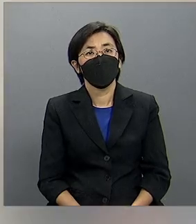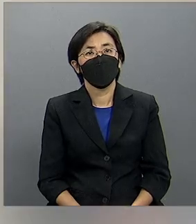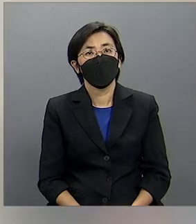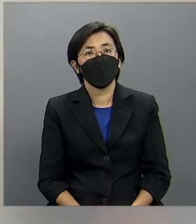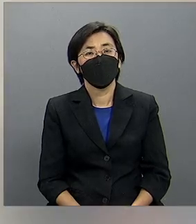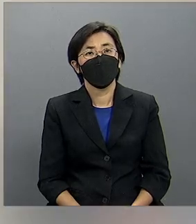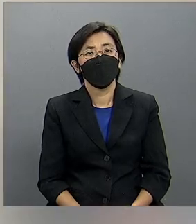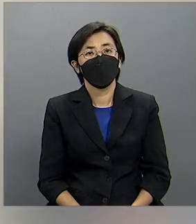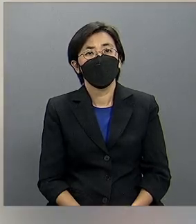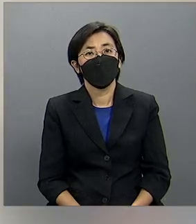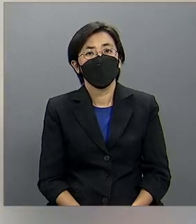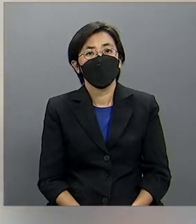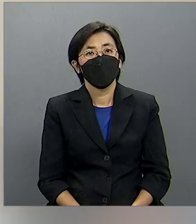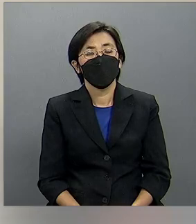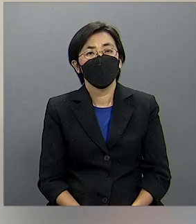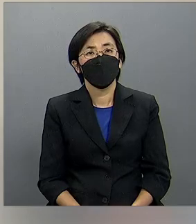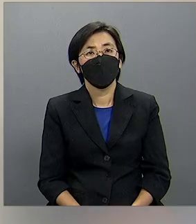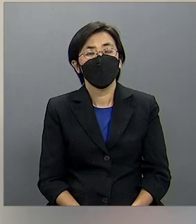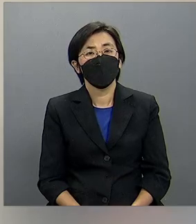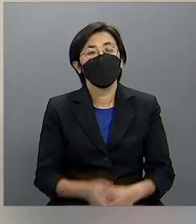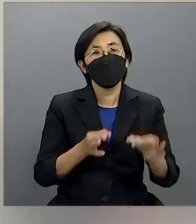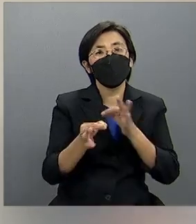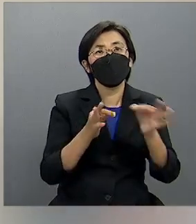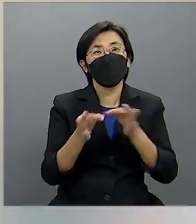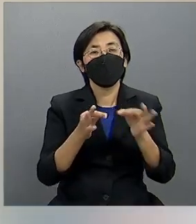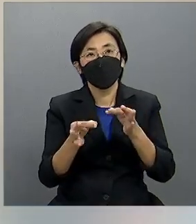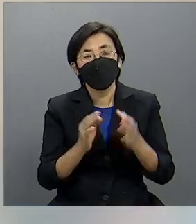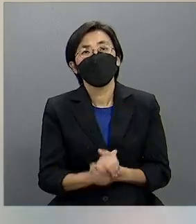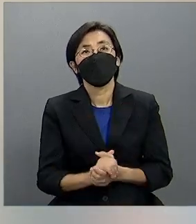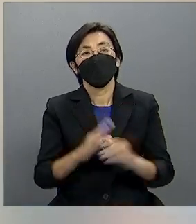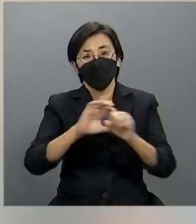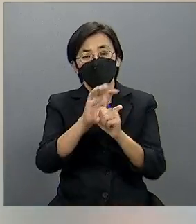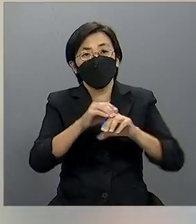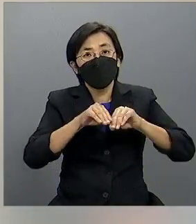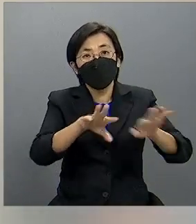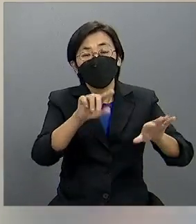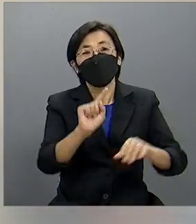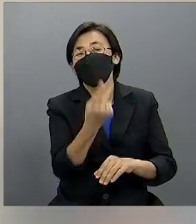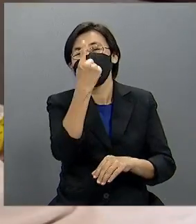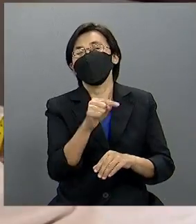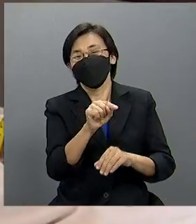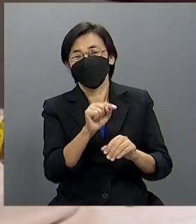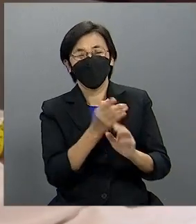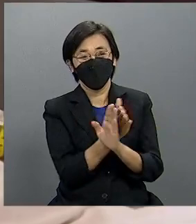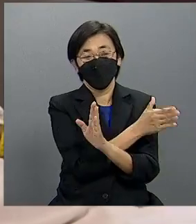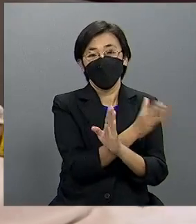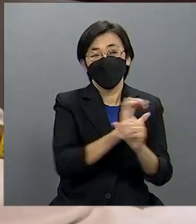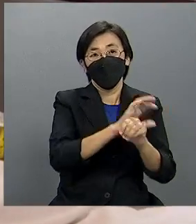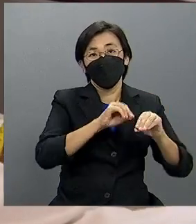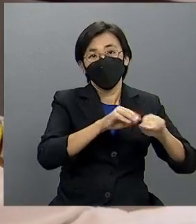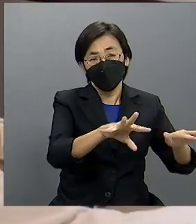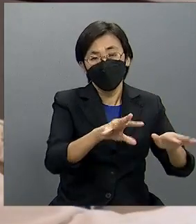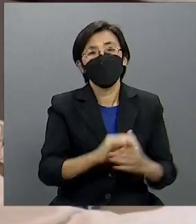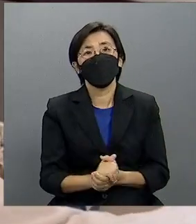ครับก็ต้องเรียนครับว่าในสถานการณ์ตอนที่มีโควิดใหม่ๆนะครับก็เนื่องจากโควิดเป็นเชื้อไวรัสนะครับ